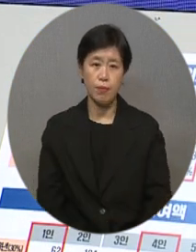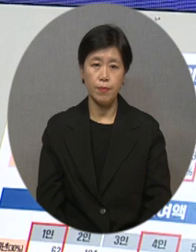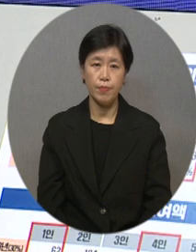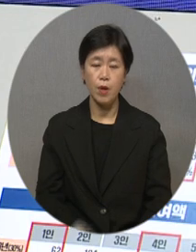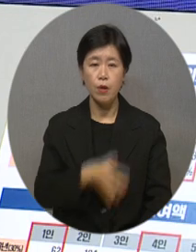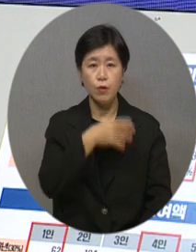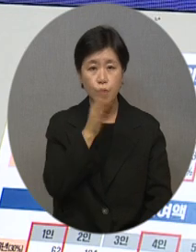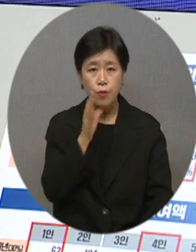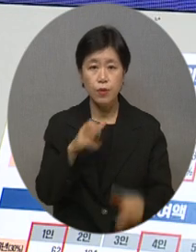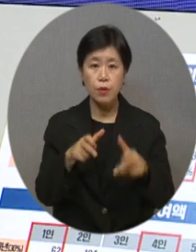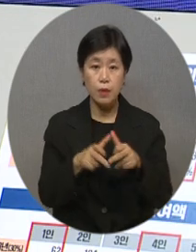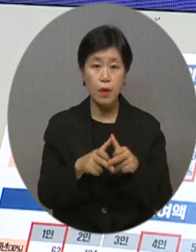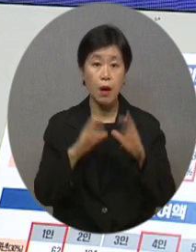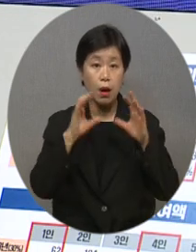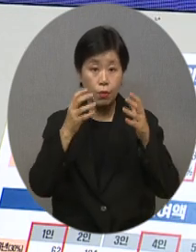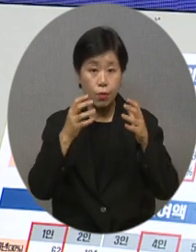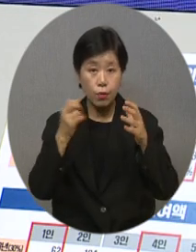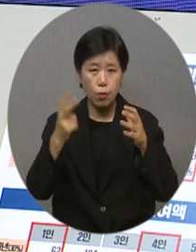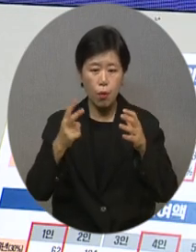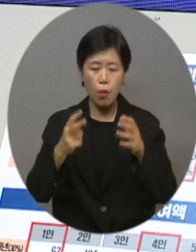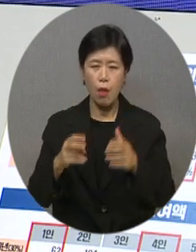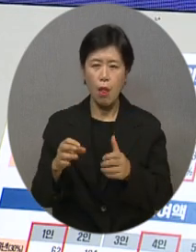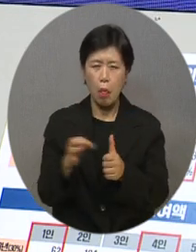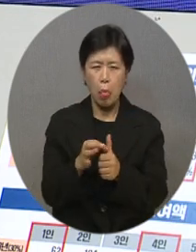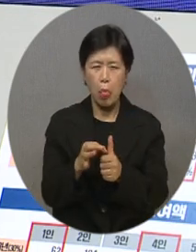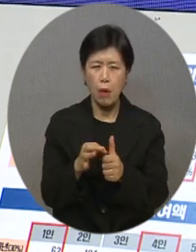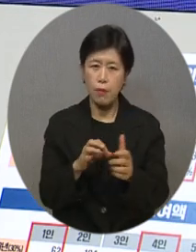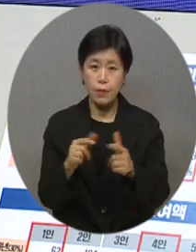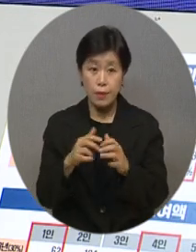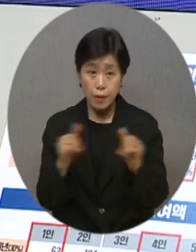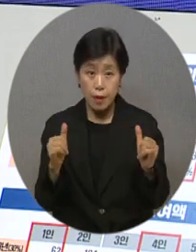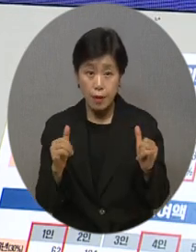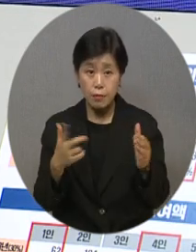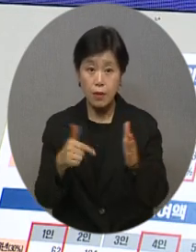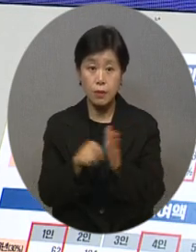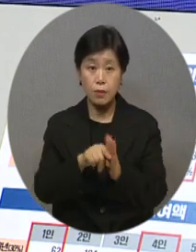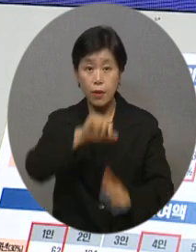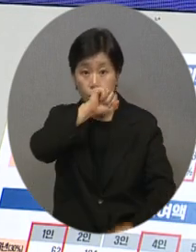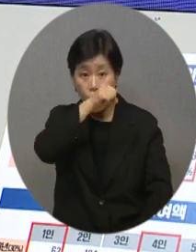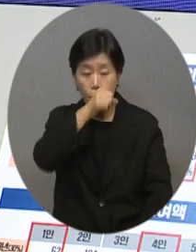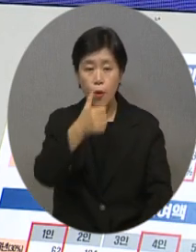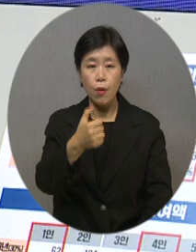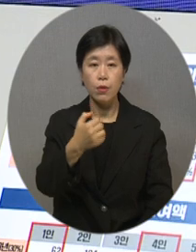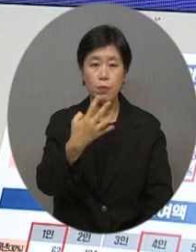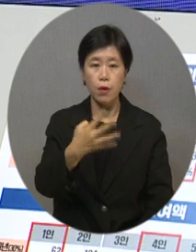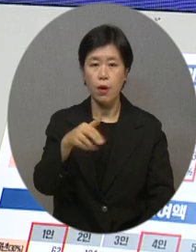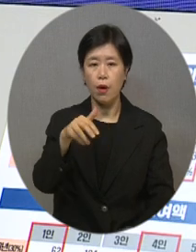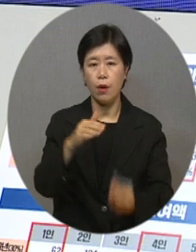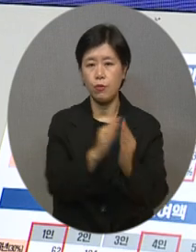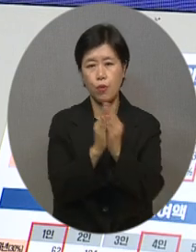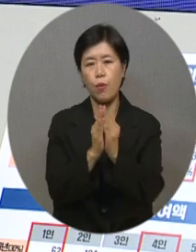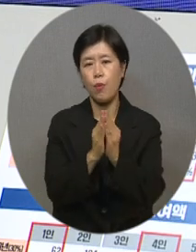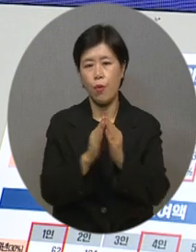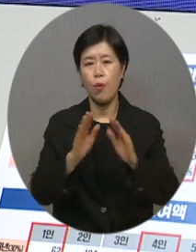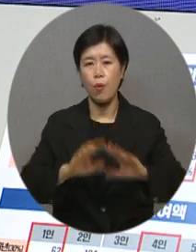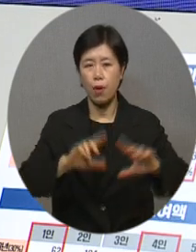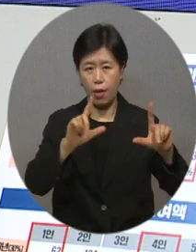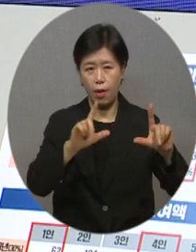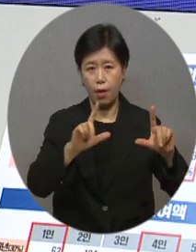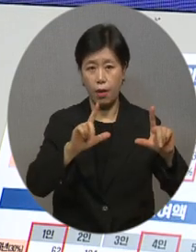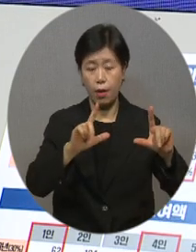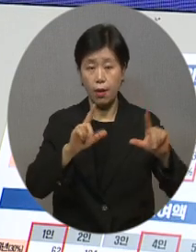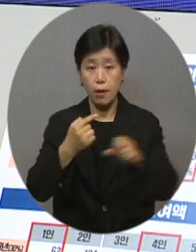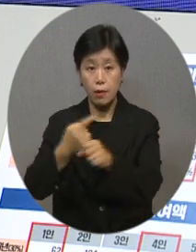장애인, 아동, 뭐 우리 또 저소득층이잖아요. 이분들의 예산도 지금 54조가 금년도에 편성이 돼 있는데 내년도